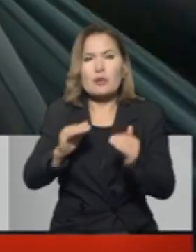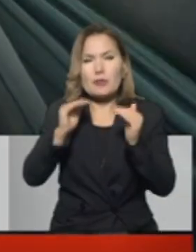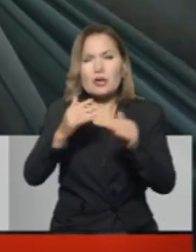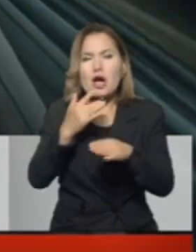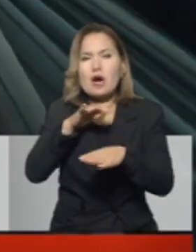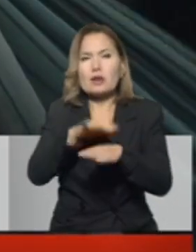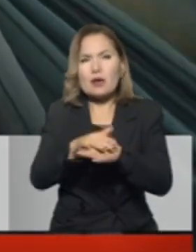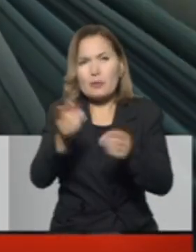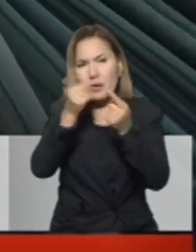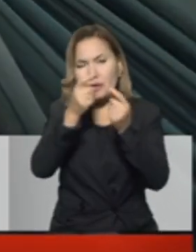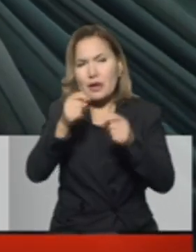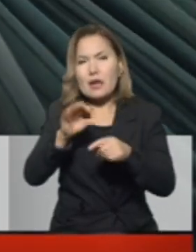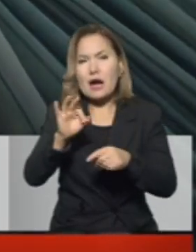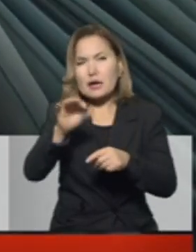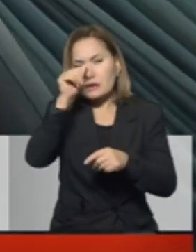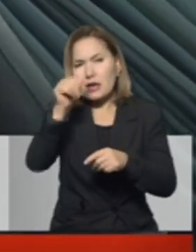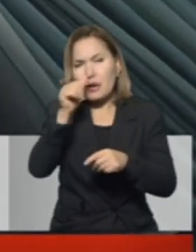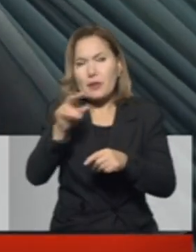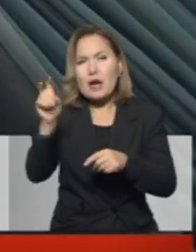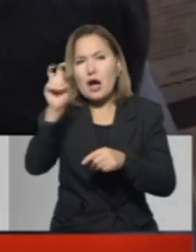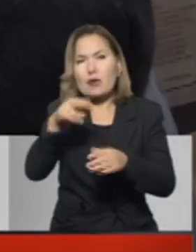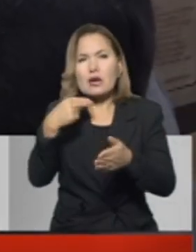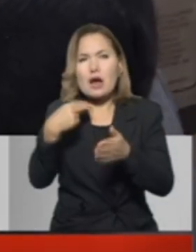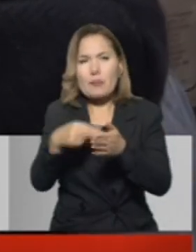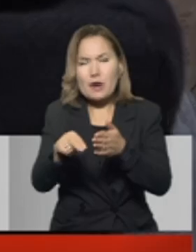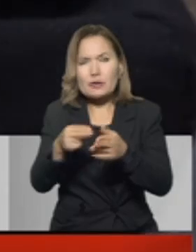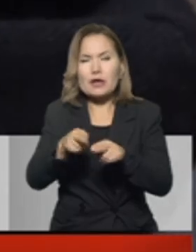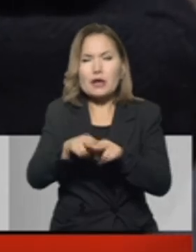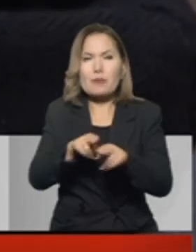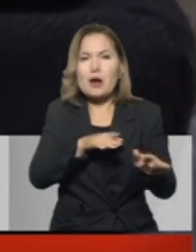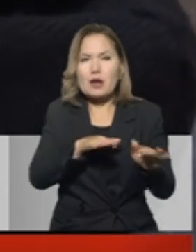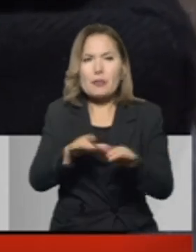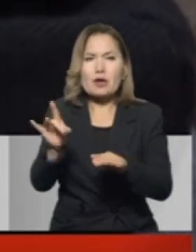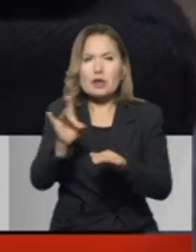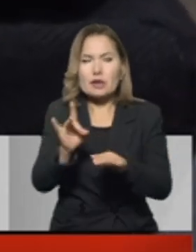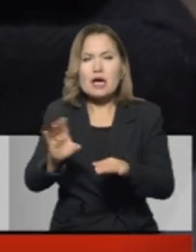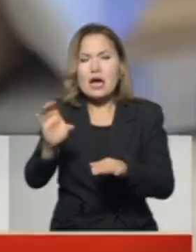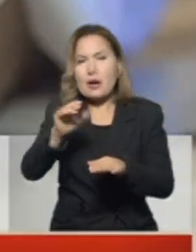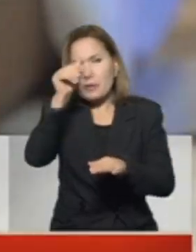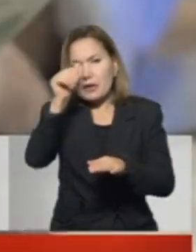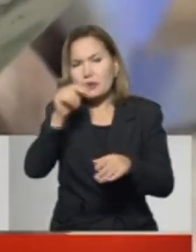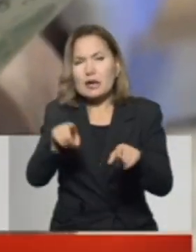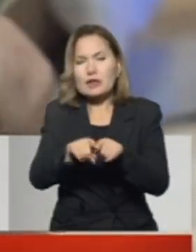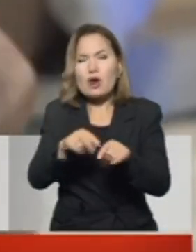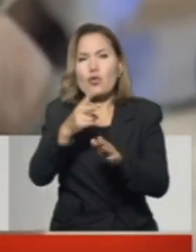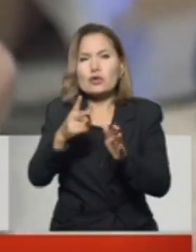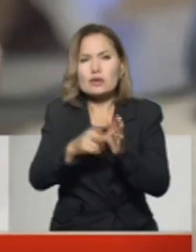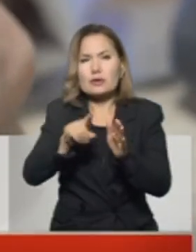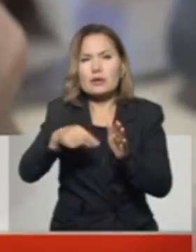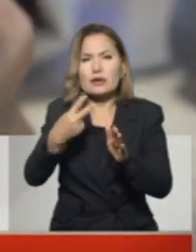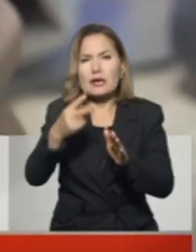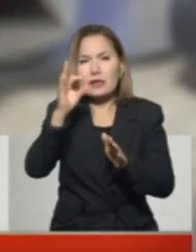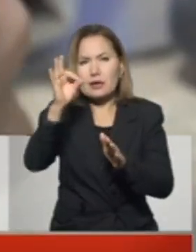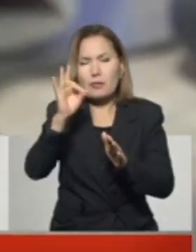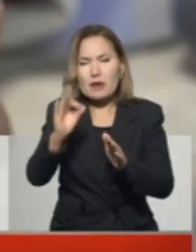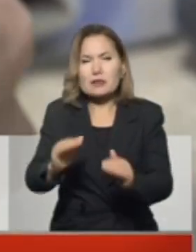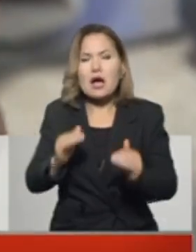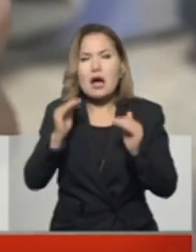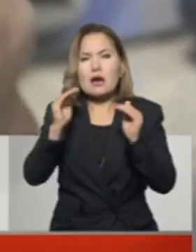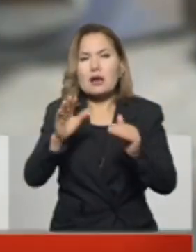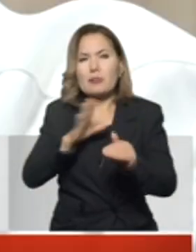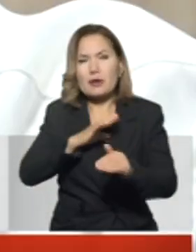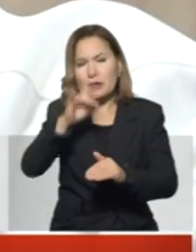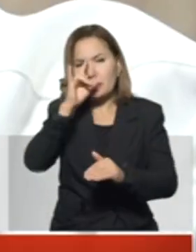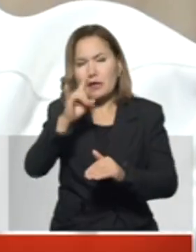Ұлттық банктің мәліметінше қазан айында долларды сатып алу бойынша операциялардың көлемі қыркүйекпен салыстырғанда 17,2%